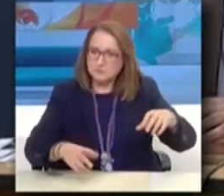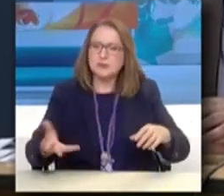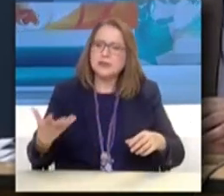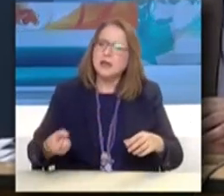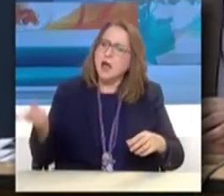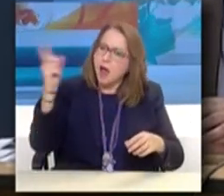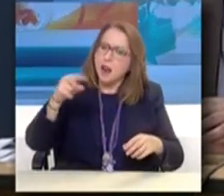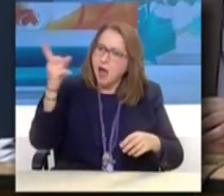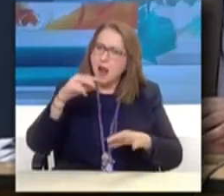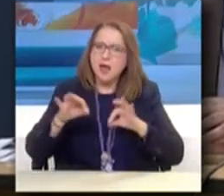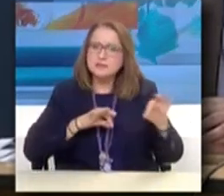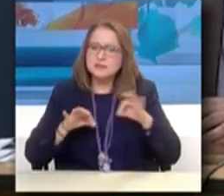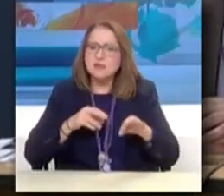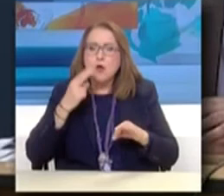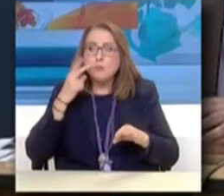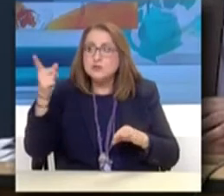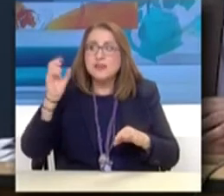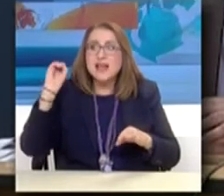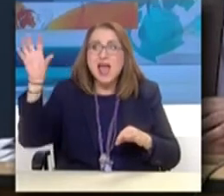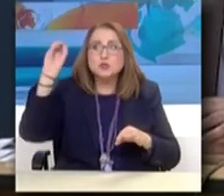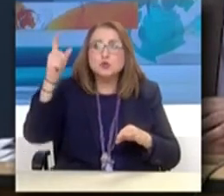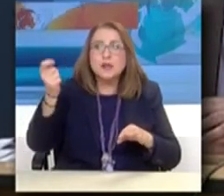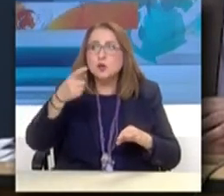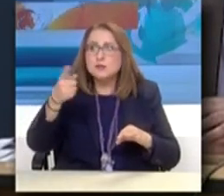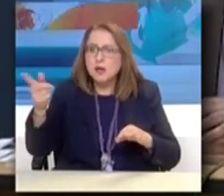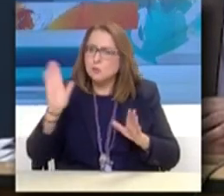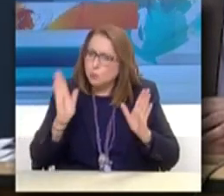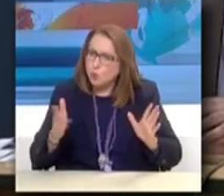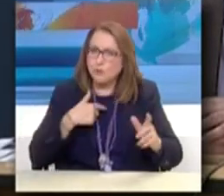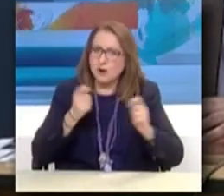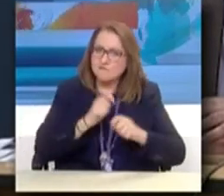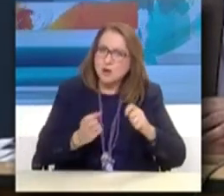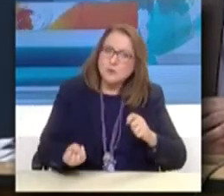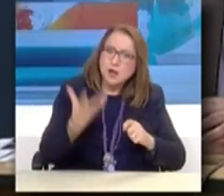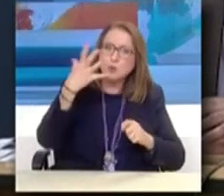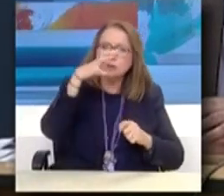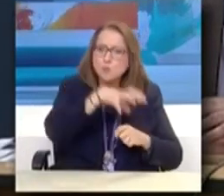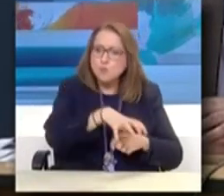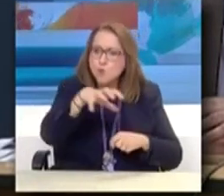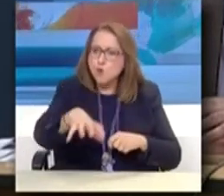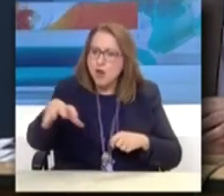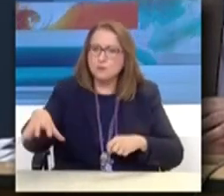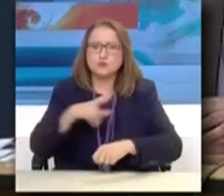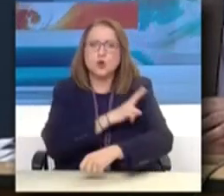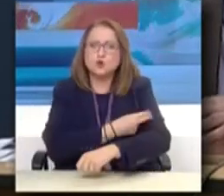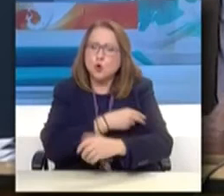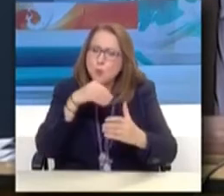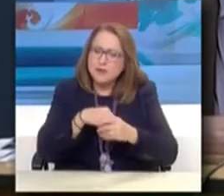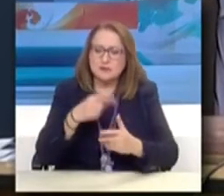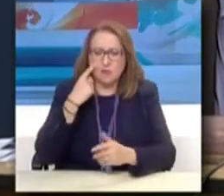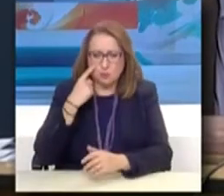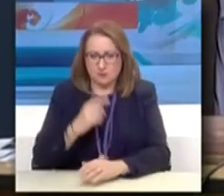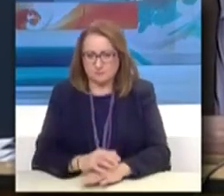εξωτερικό, προκειμένου να δημιουργήσουμε συνθήκες μονάδας εντατικής θεραπείας σε θαλάμους στο νοσοκομείο. Ο κ.